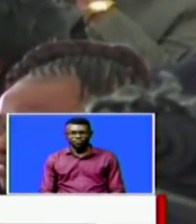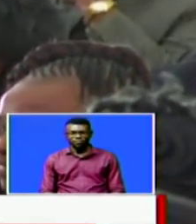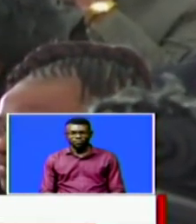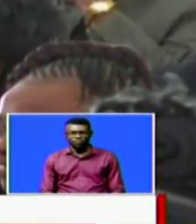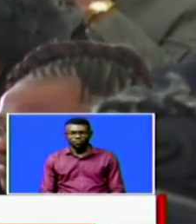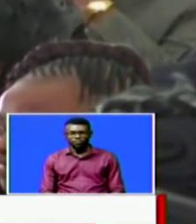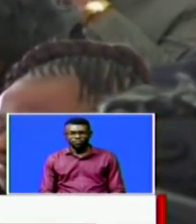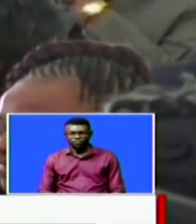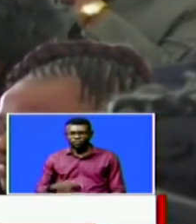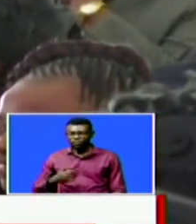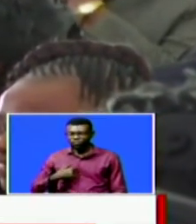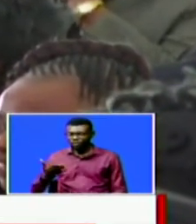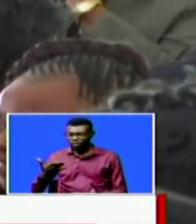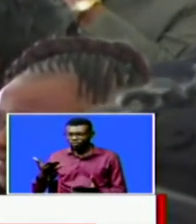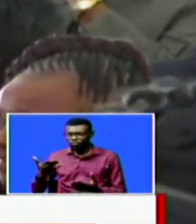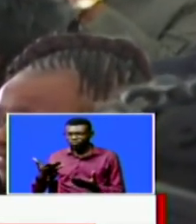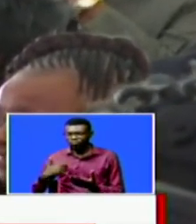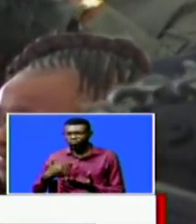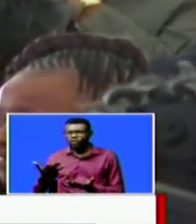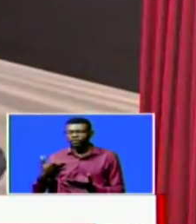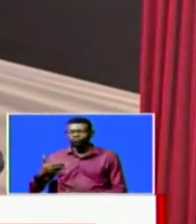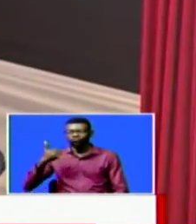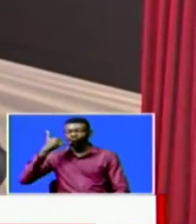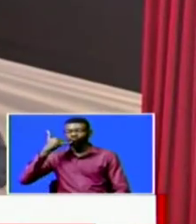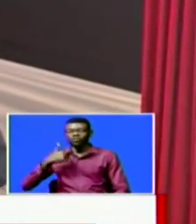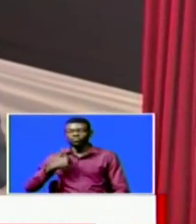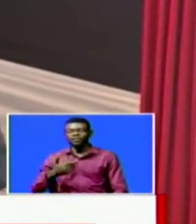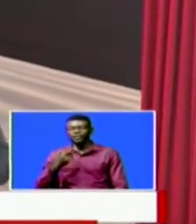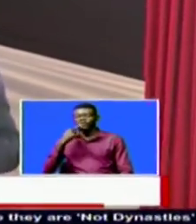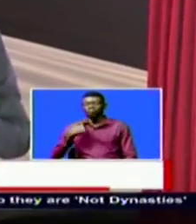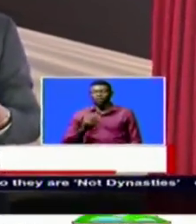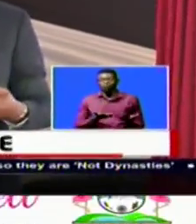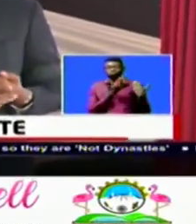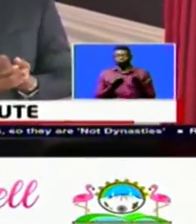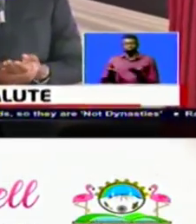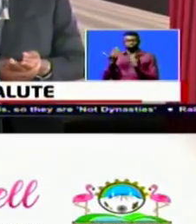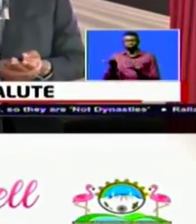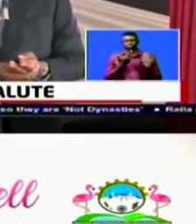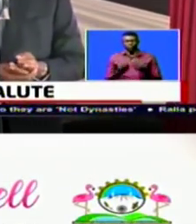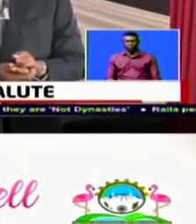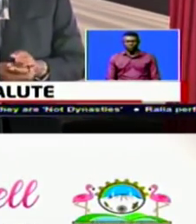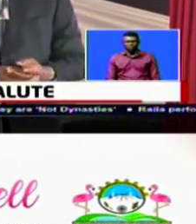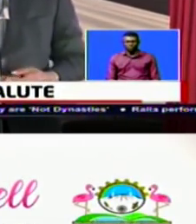Nasema wazi, wacha nichukue. Ulikuwa wapi? Nilikuwa naoga. Nilikuwa najitayarisha.